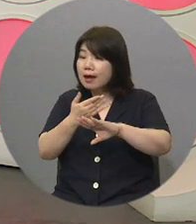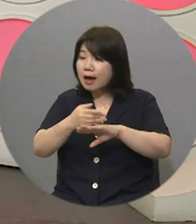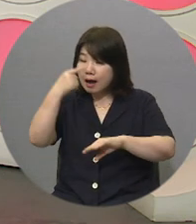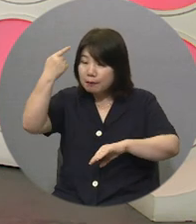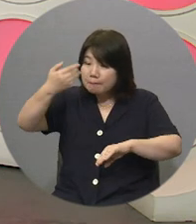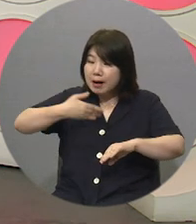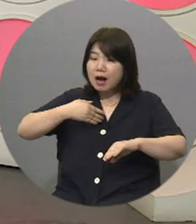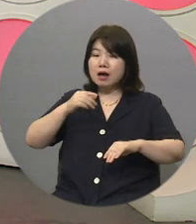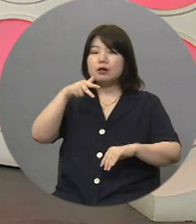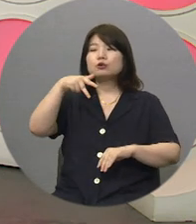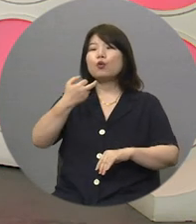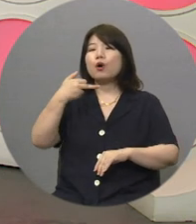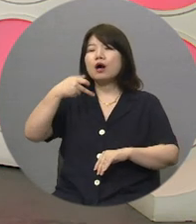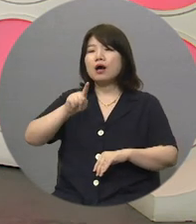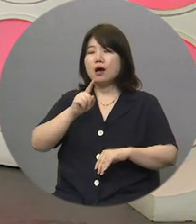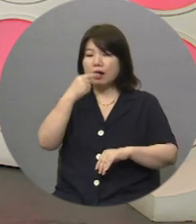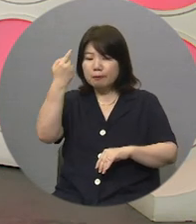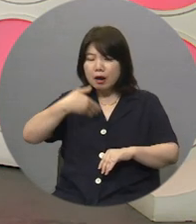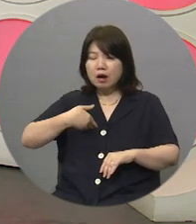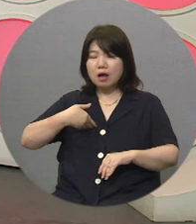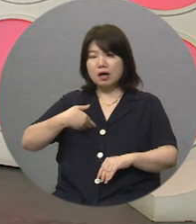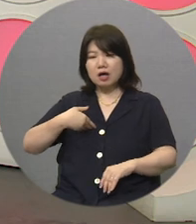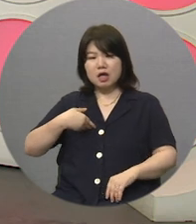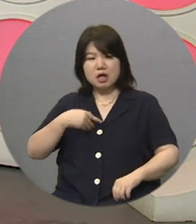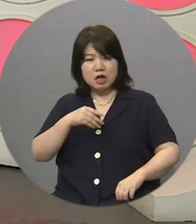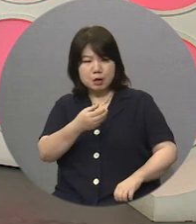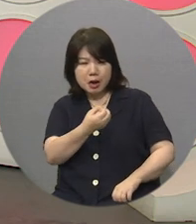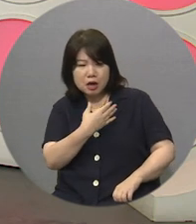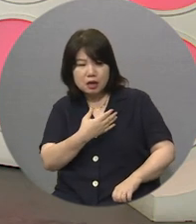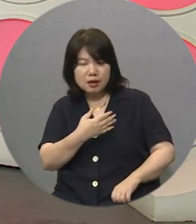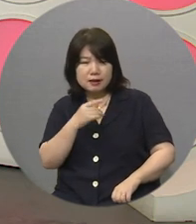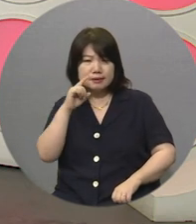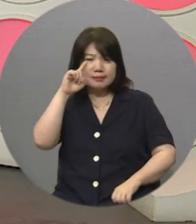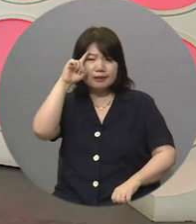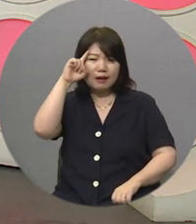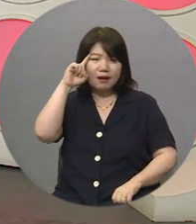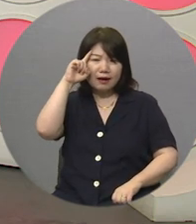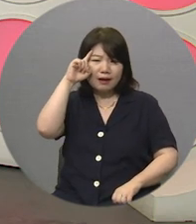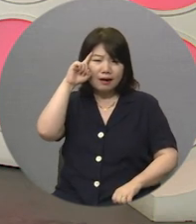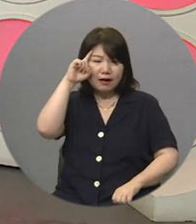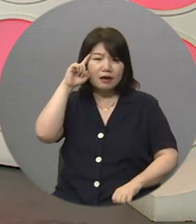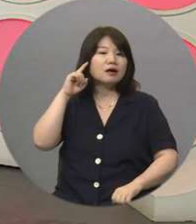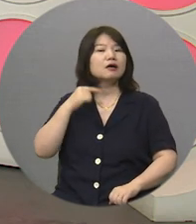라는 어린 조카의 말을 저는 가볍게 넘기지 못했습니다.